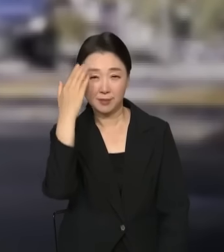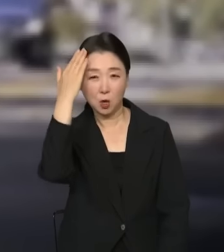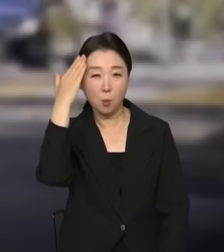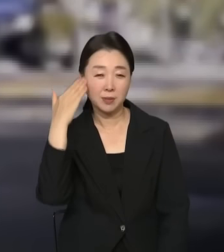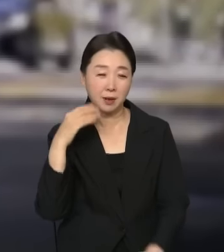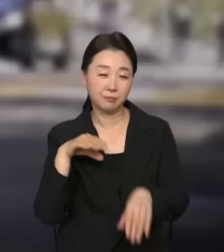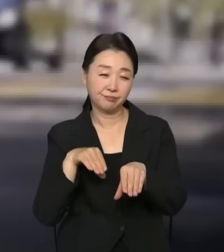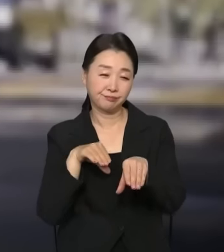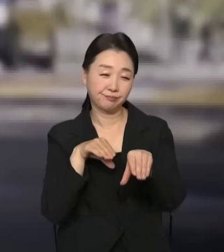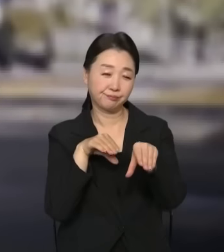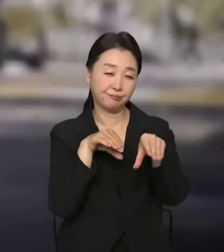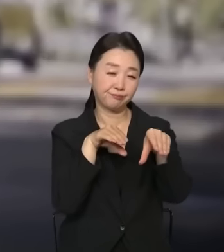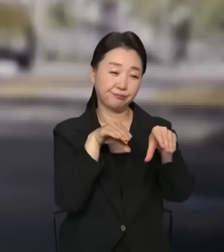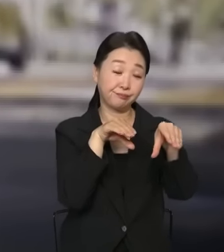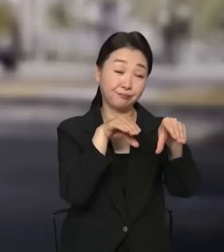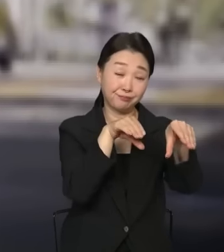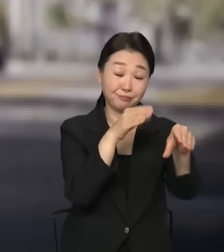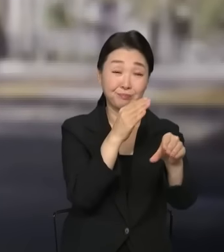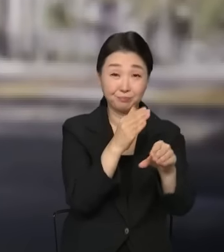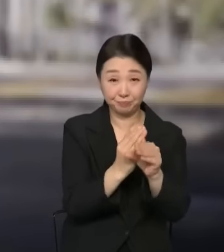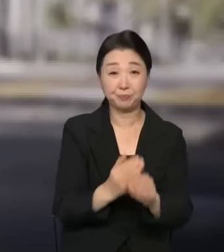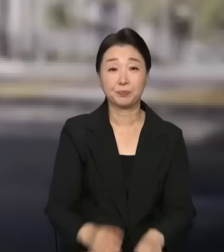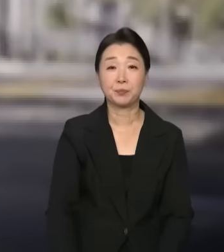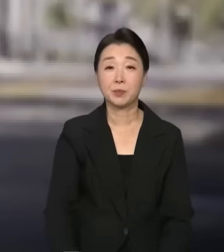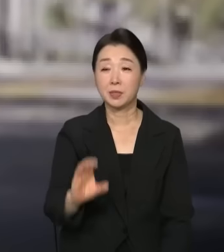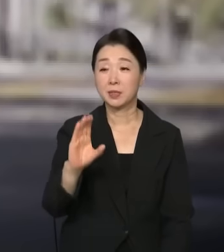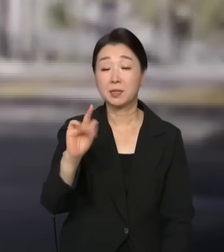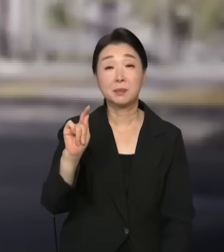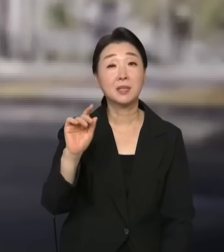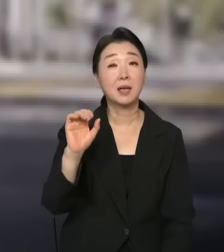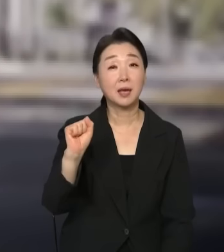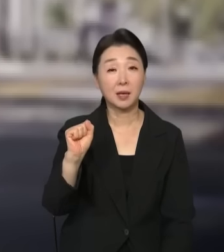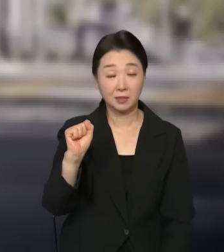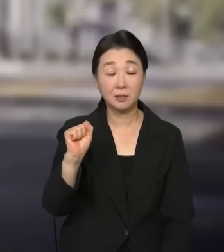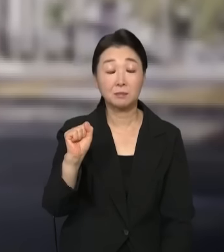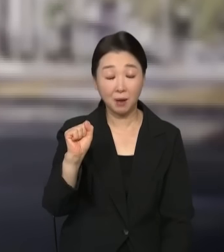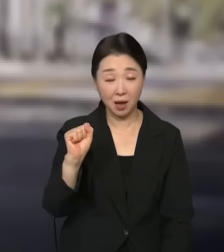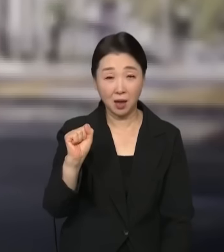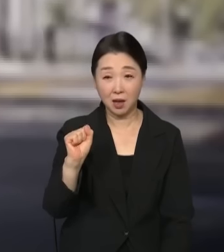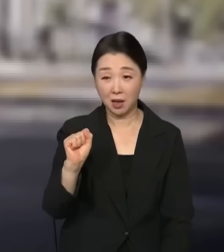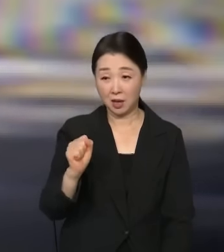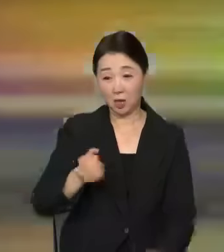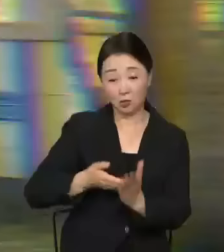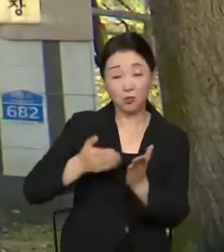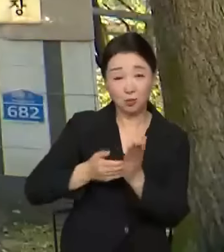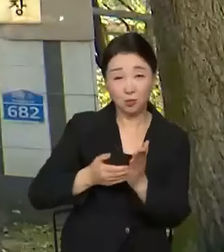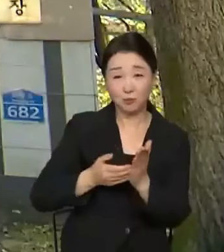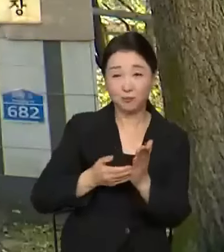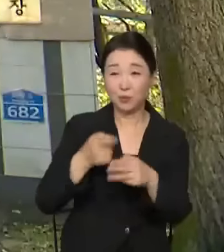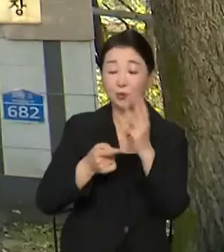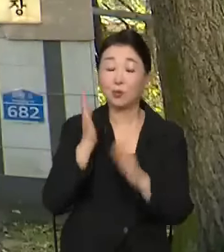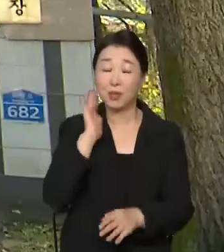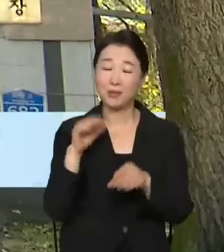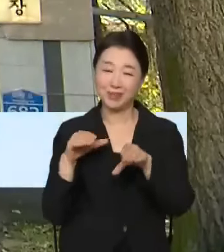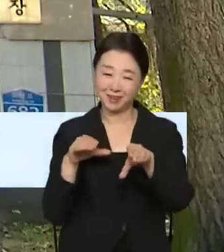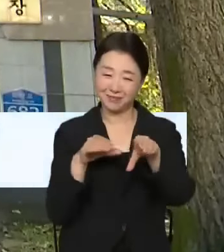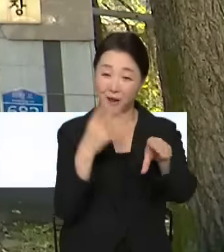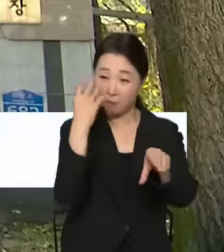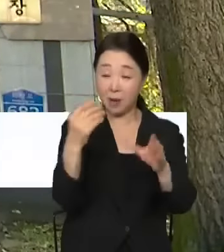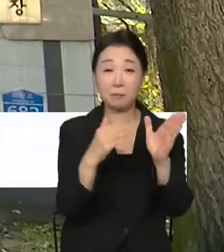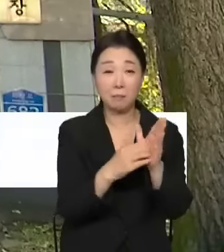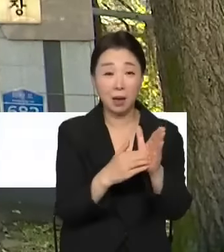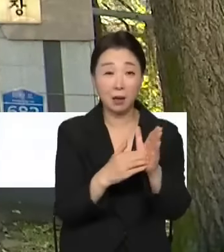들어갑니다. CBS 노컷뉴스는 윤석열 대통령 차량 행렬을 포착했다고 보도했습니다. 보도에 따르면 윤 대통령은